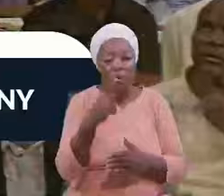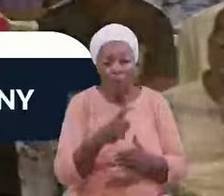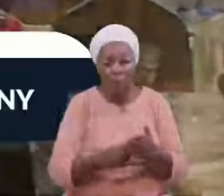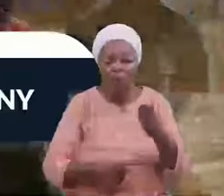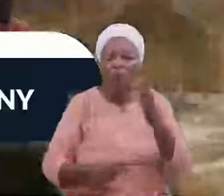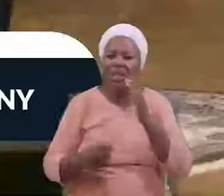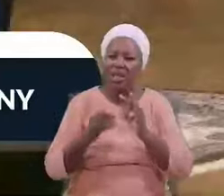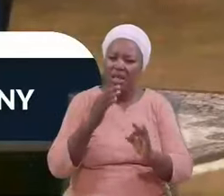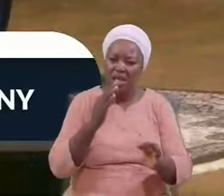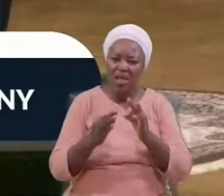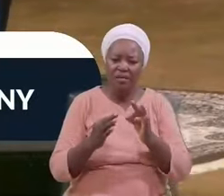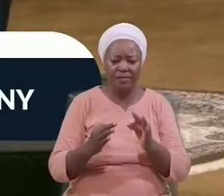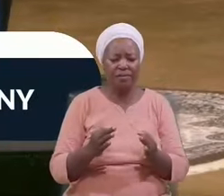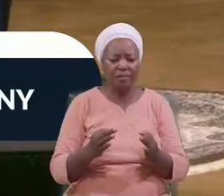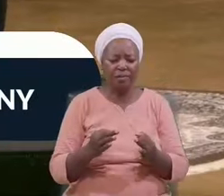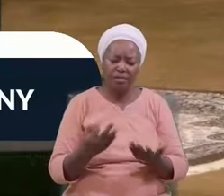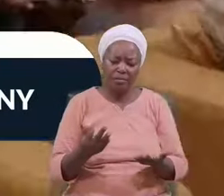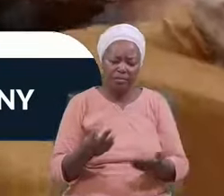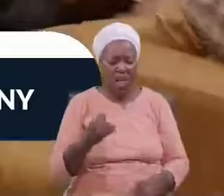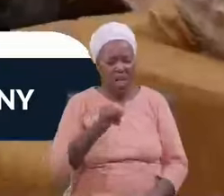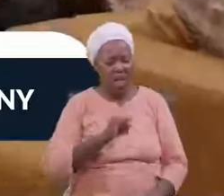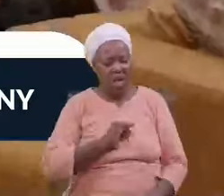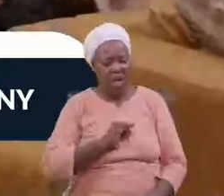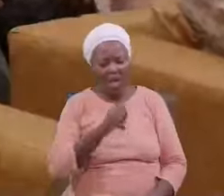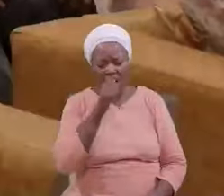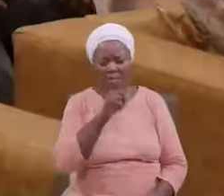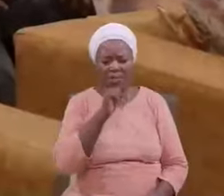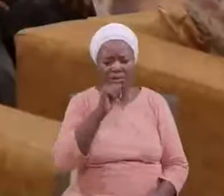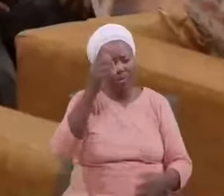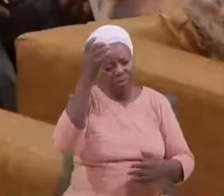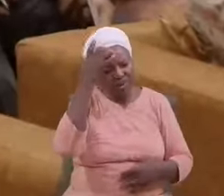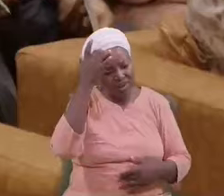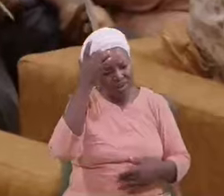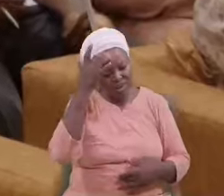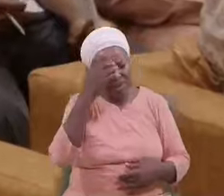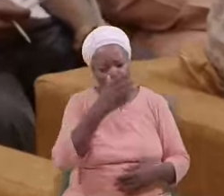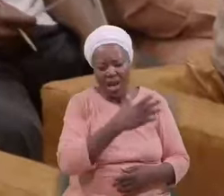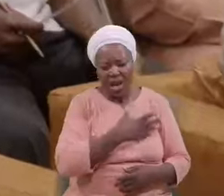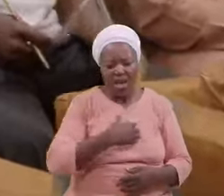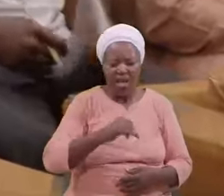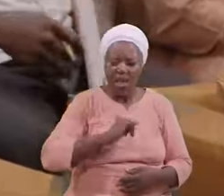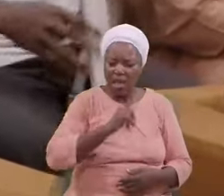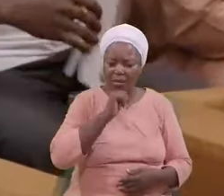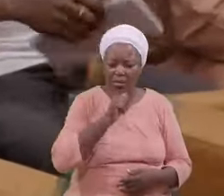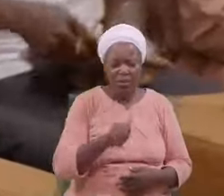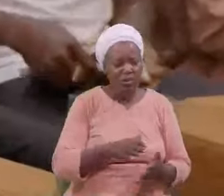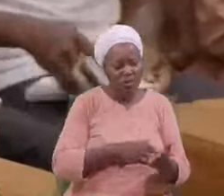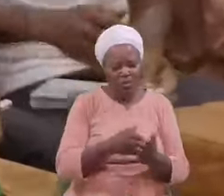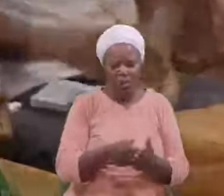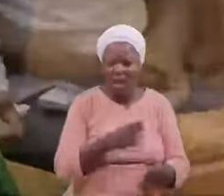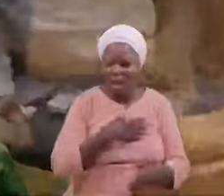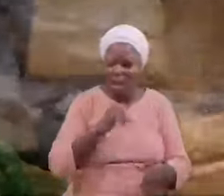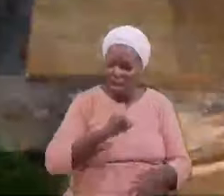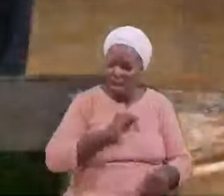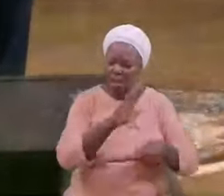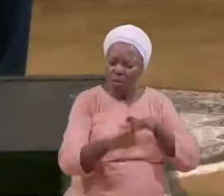suis pas malade, et que je ne suis pas faible, et je marche dans la voie qu'il a ordonnée, je prie ce soir.